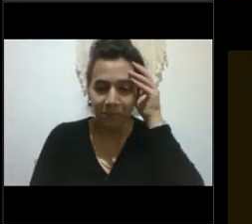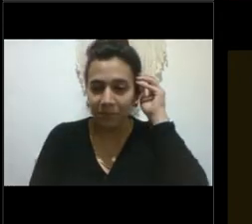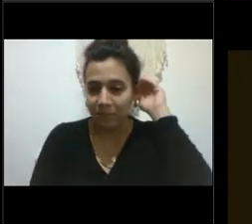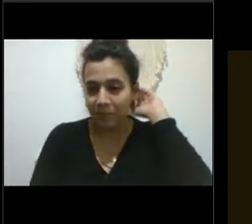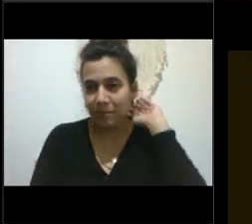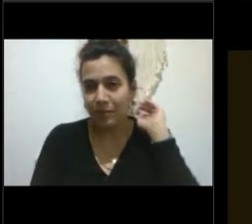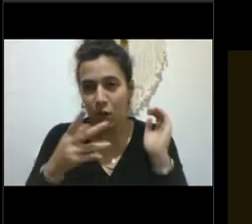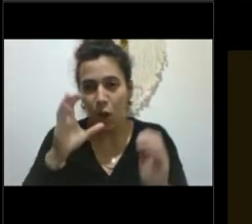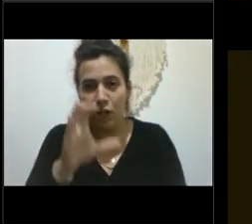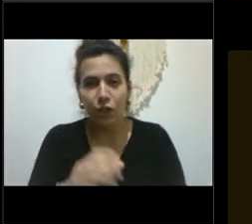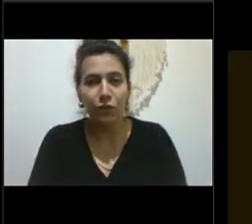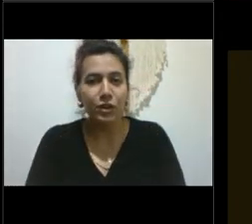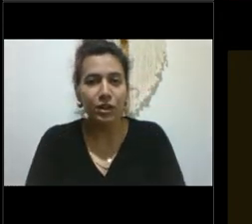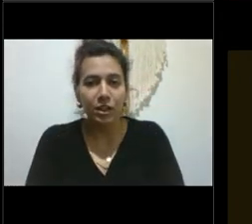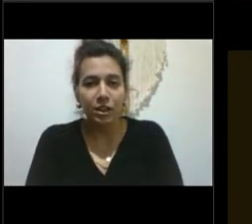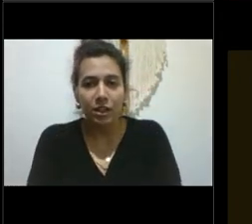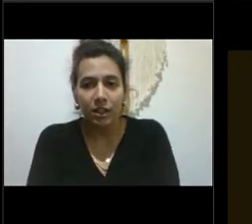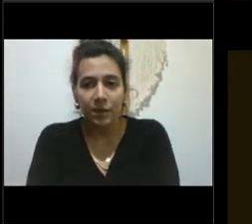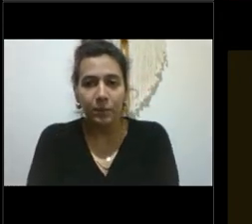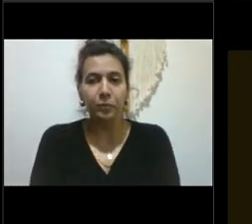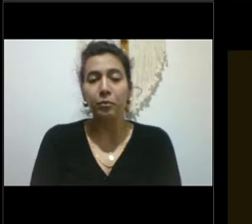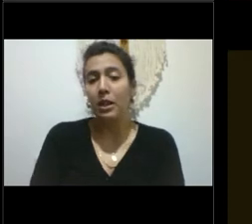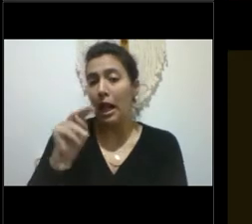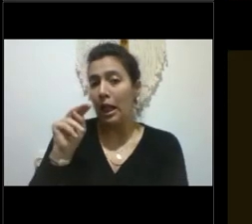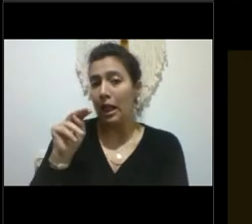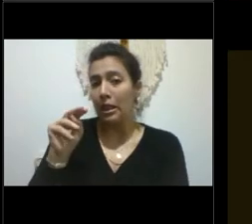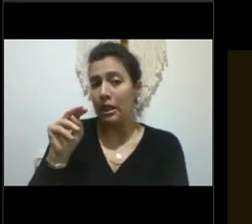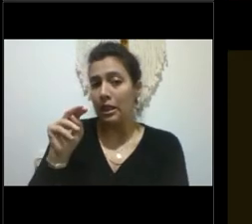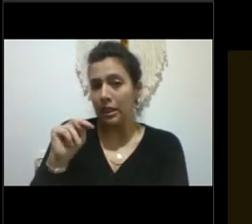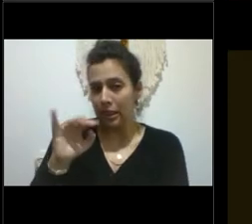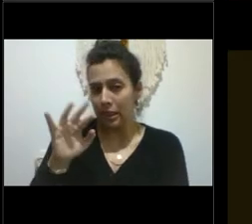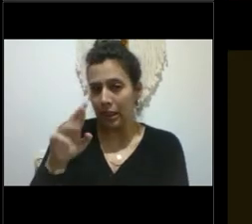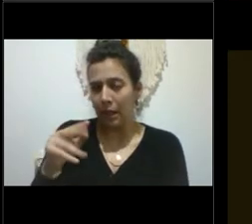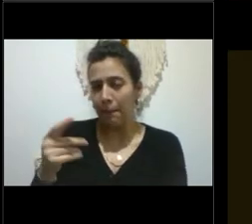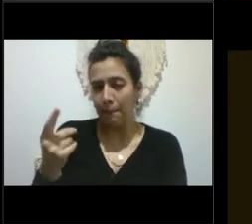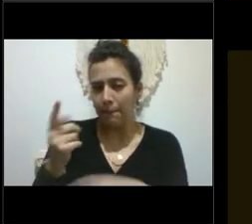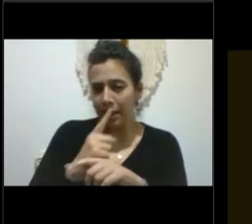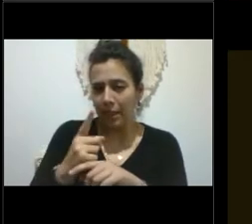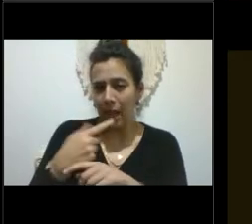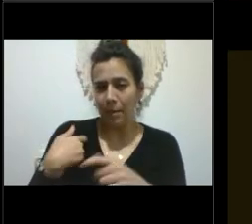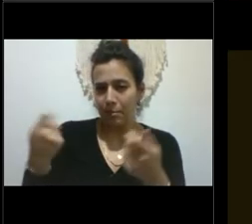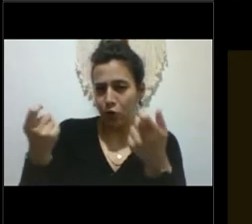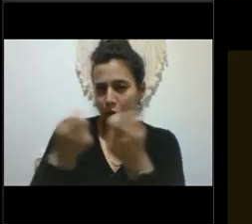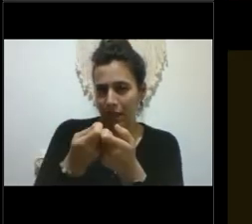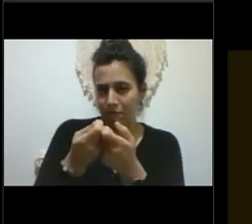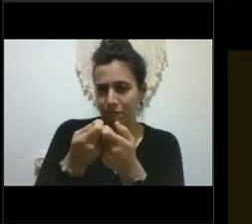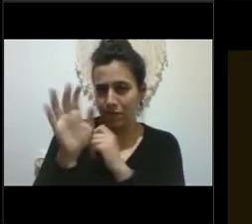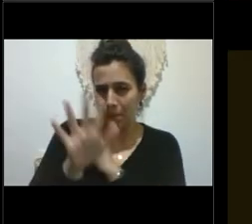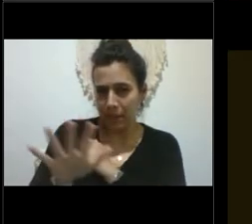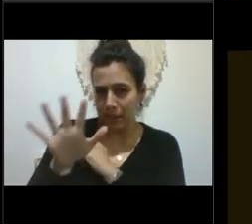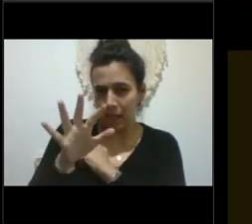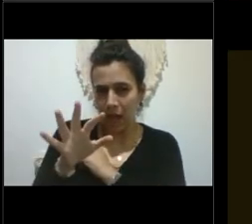ניר, בינתיים אני אשתף את המסך שלי לראות את המפגשים המתקדמים, תגיד לי שאתה רואה אותם?